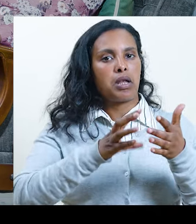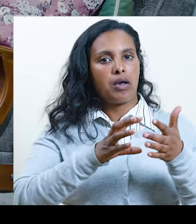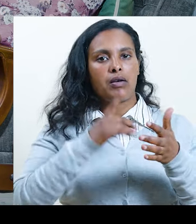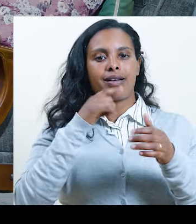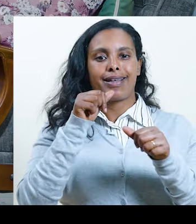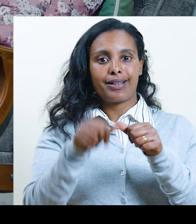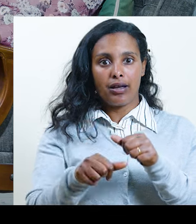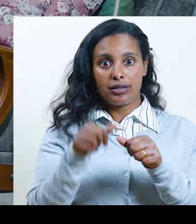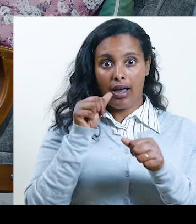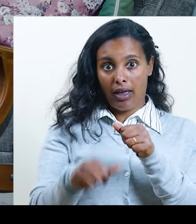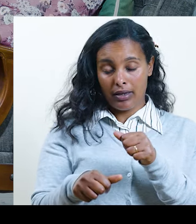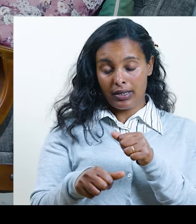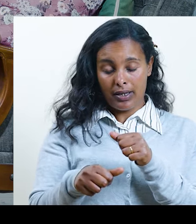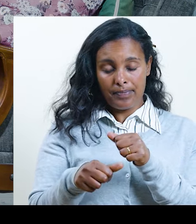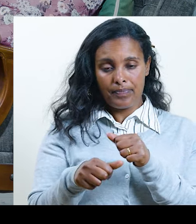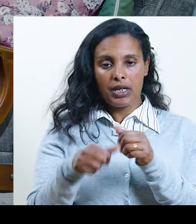እንዲያውም ከጥቃት